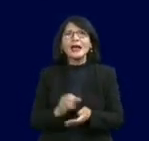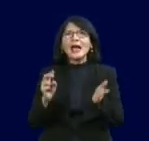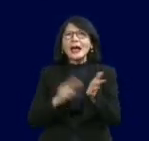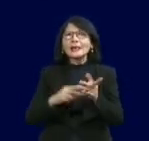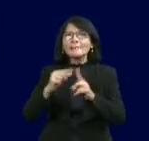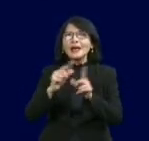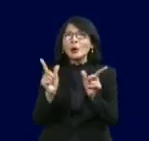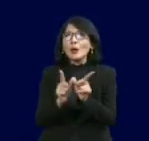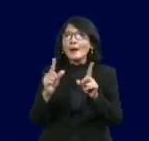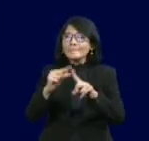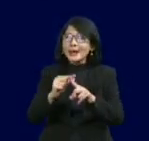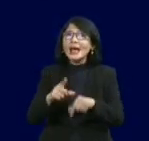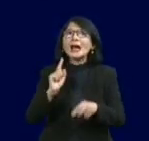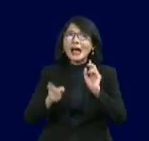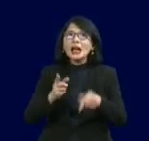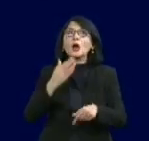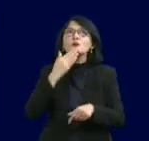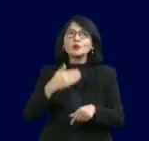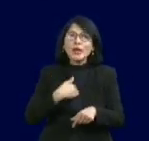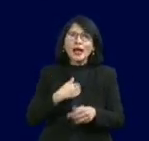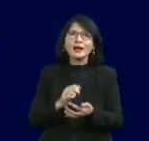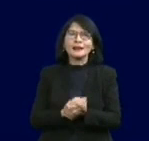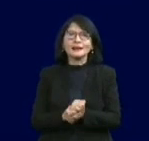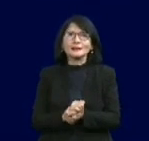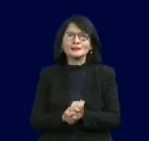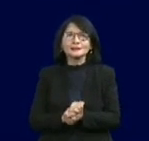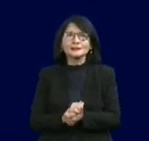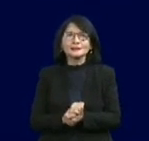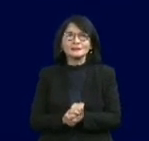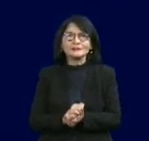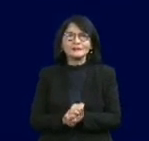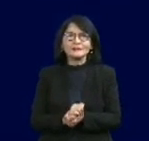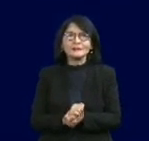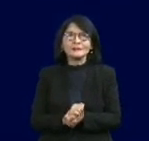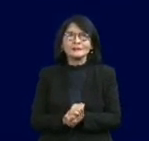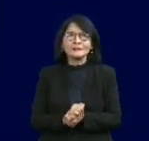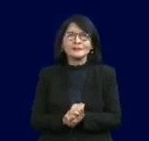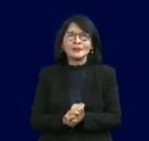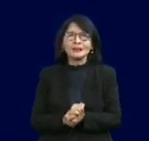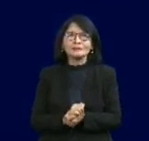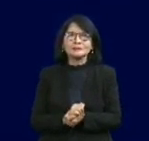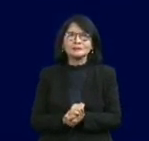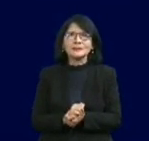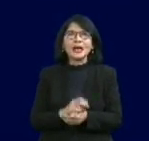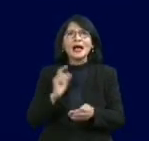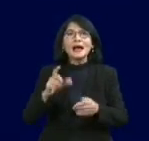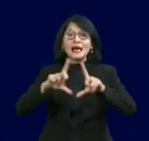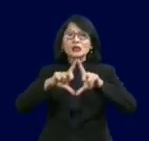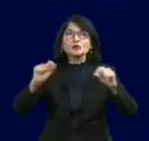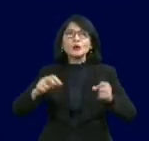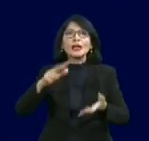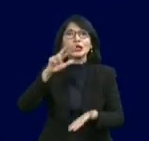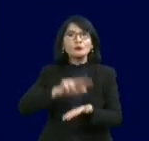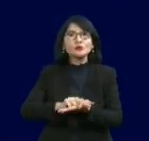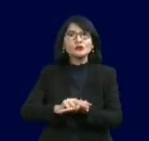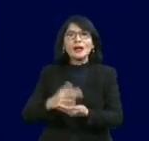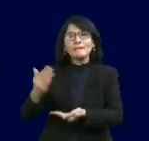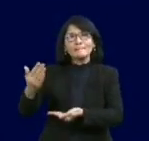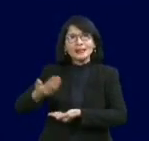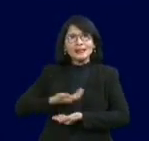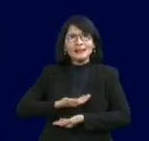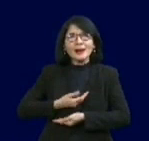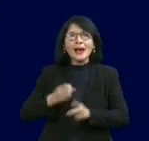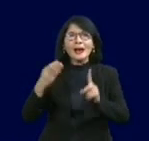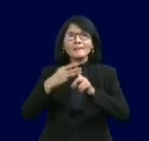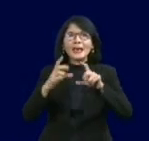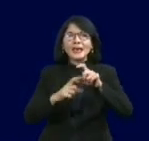NPWP jika ada, kalau tidak ada tapi masih bisa menerima. Ada surat keputusan penerima BSU yang